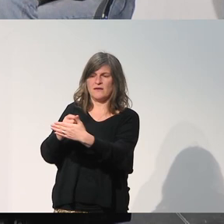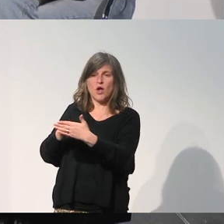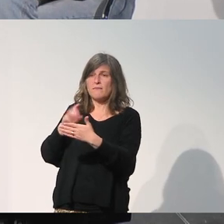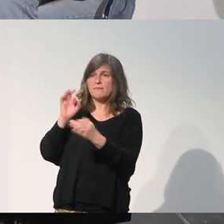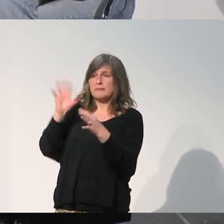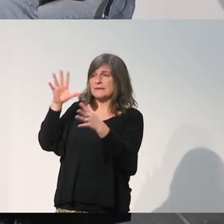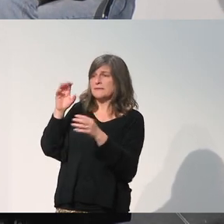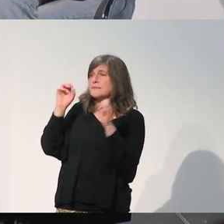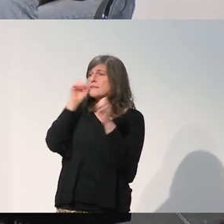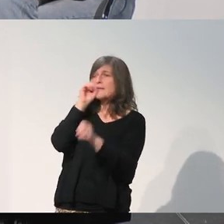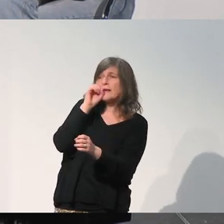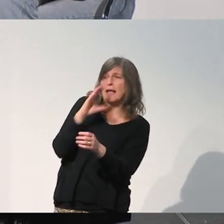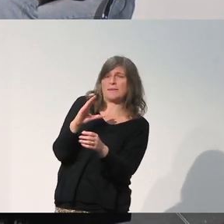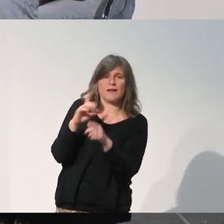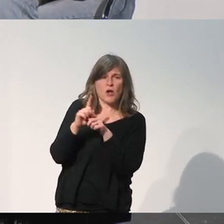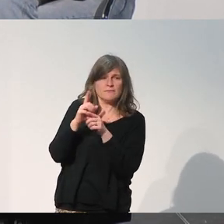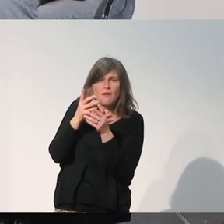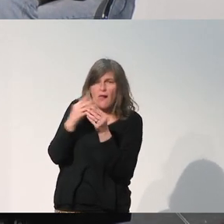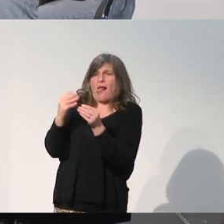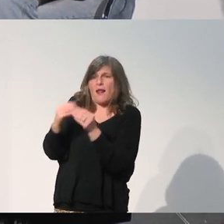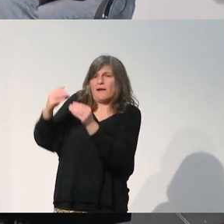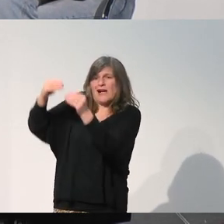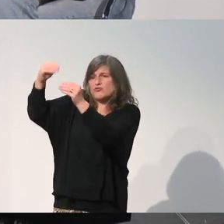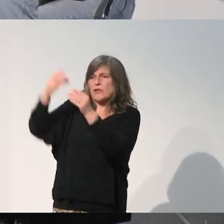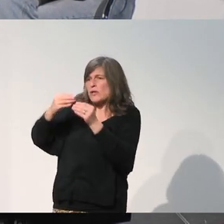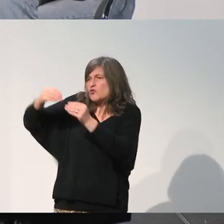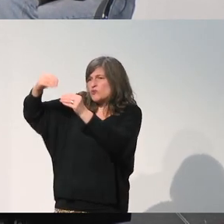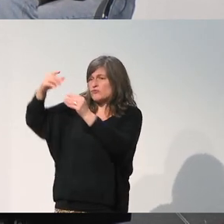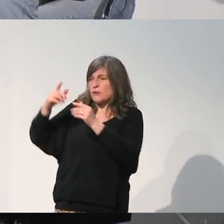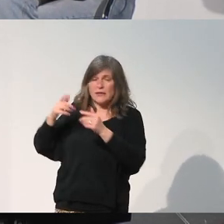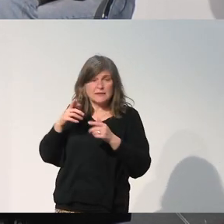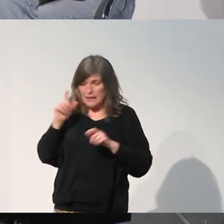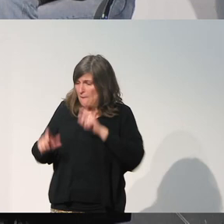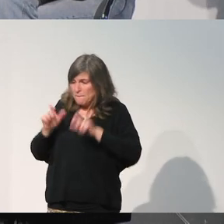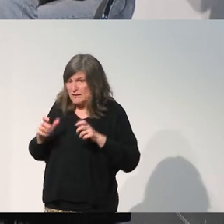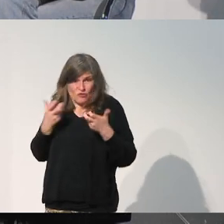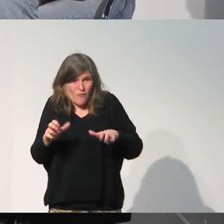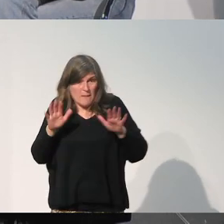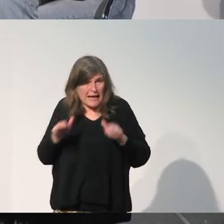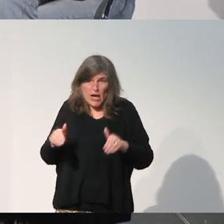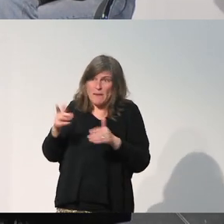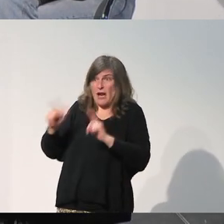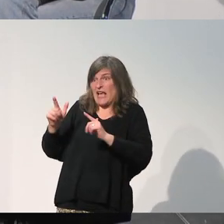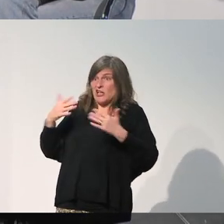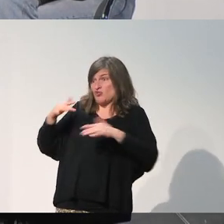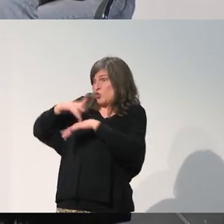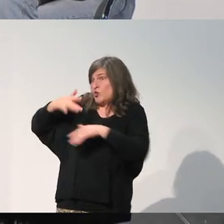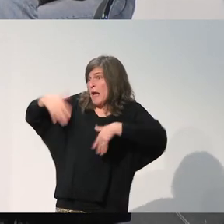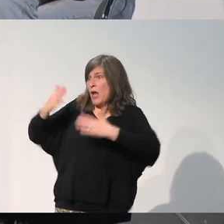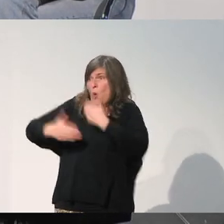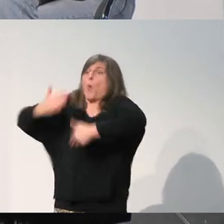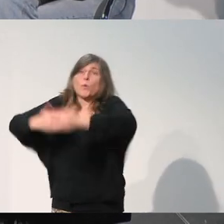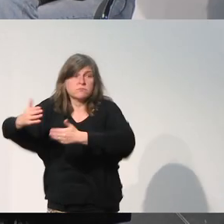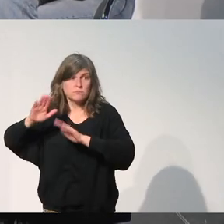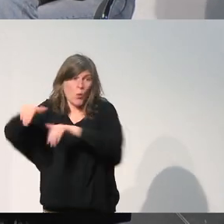violence, c'est-à-dire où elle s'accumulait en dehors de la volonté des protagonistes, quoi. Il fallait faire la guerre parce que la guerre était là, en fait. C'était un système social,